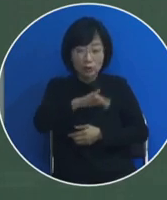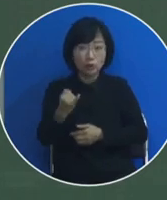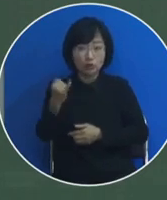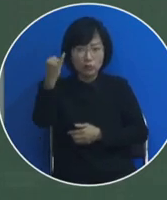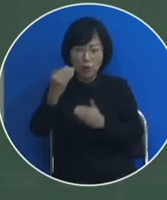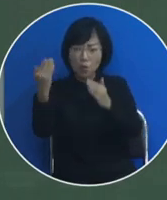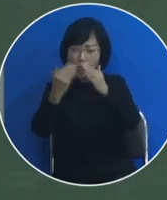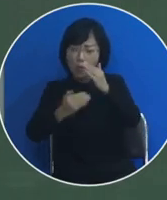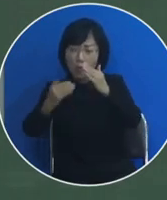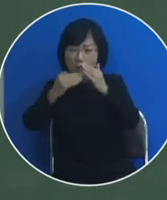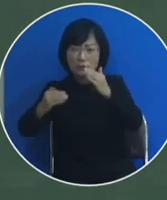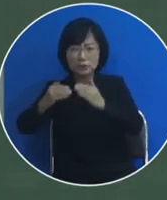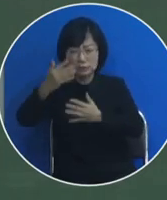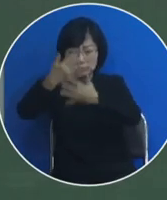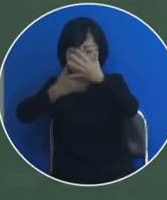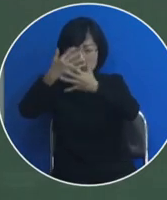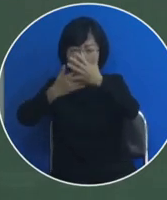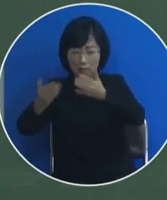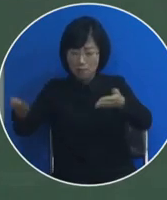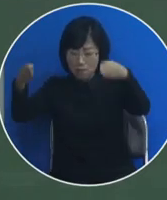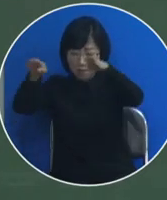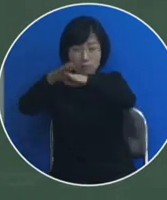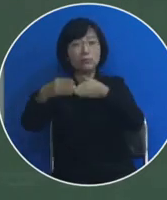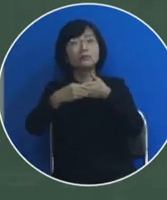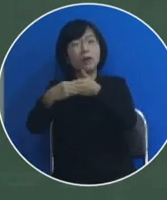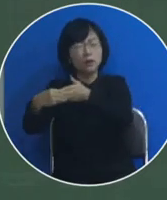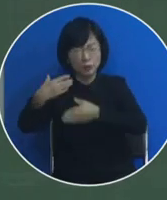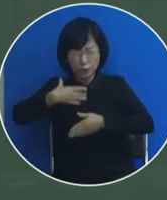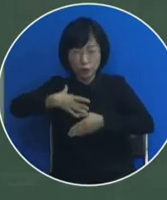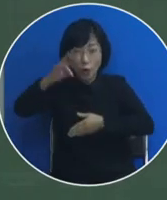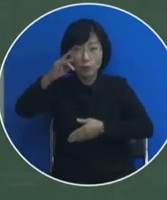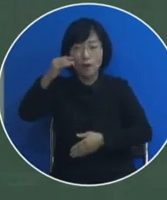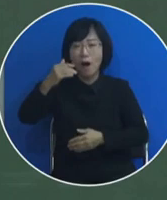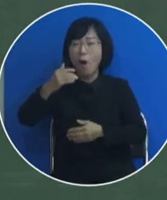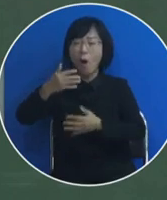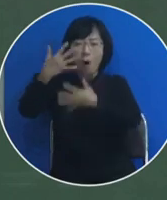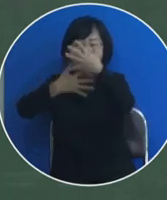high-class theaters and there is an usher who has a flashlight and guides you to your seat. 그 영화를 딱 봤지. And